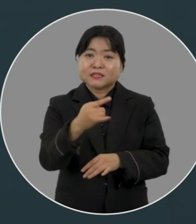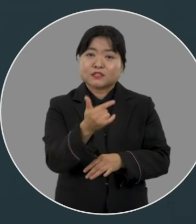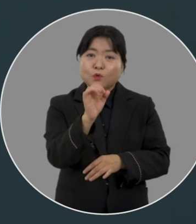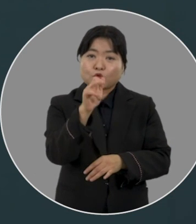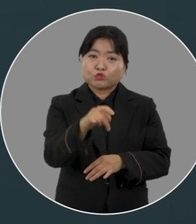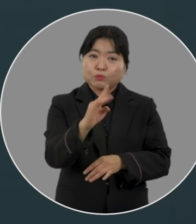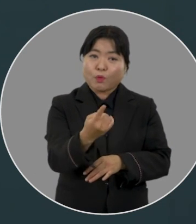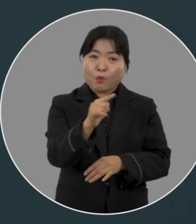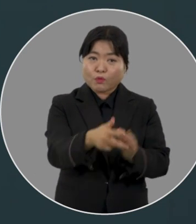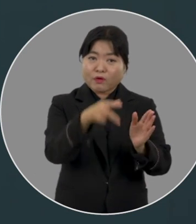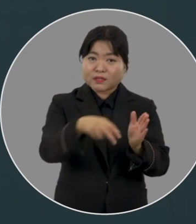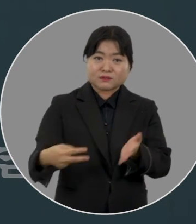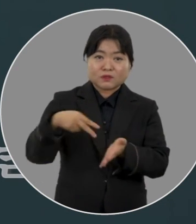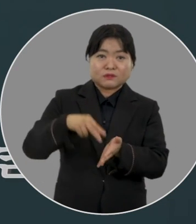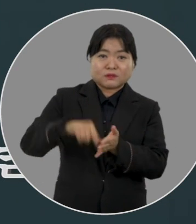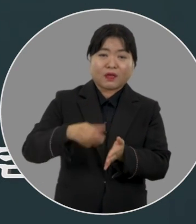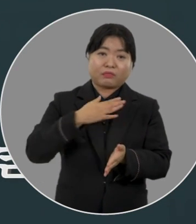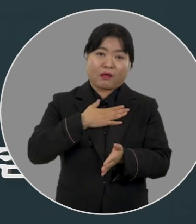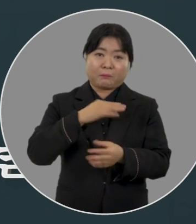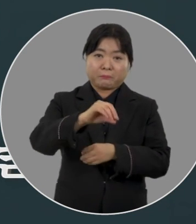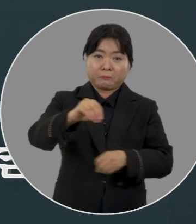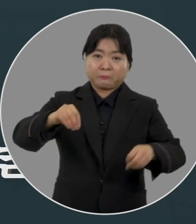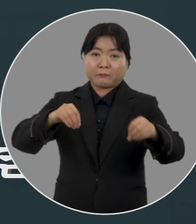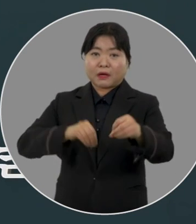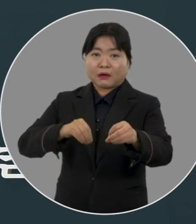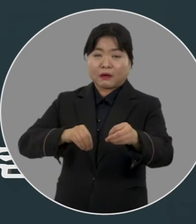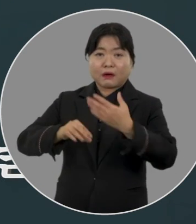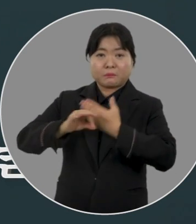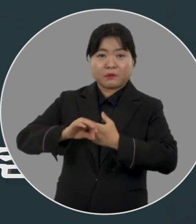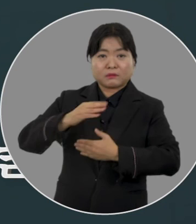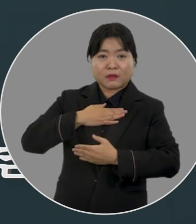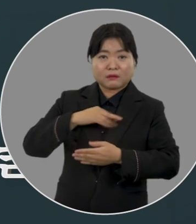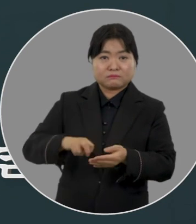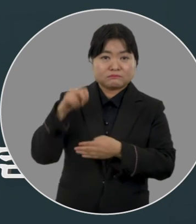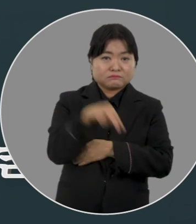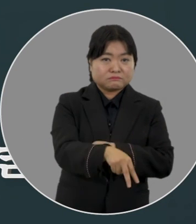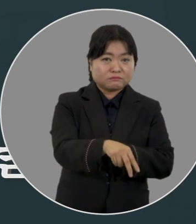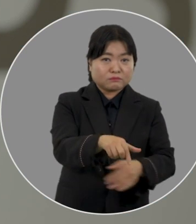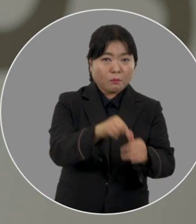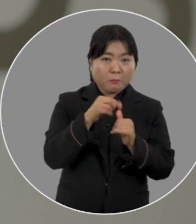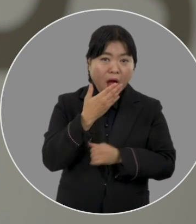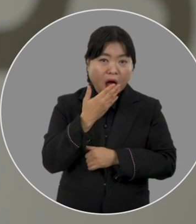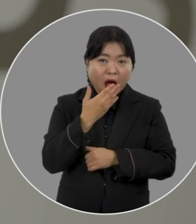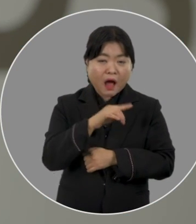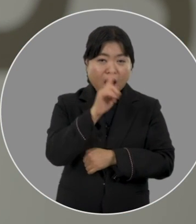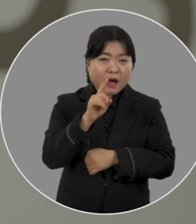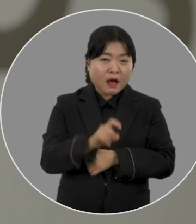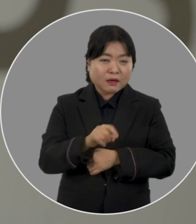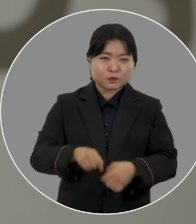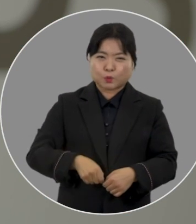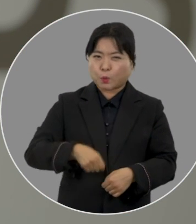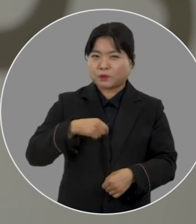흰 옥구보역에 섰을 때 내가 과연 뛰어들 수 있었을까?